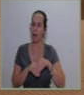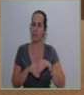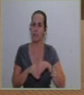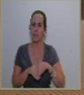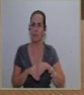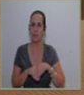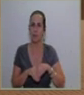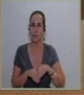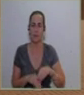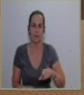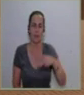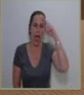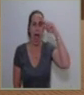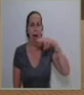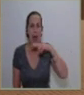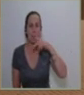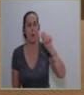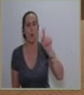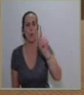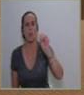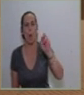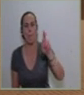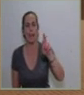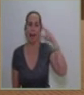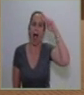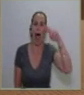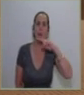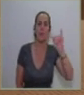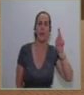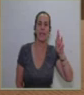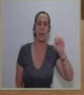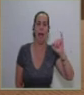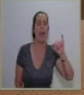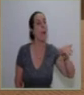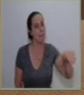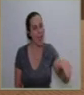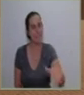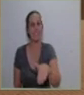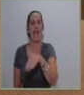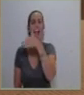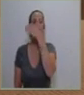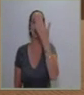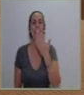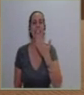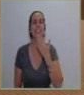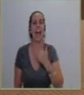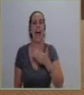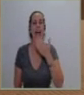תומר. אבו ירמי. יאללה. בוא נבנה. בצאת ישראל